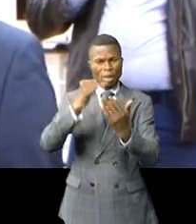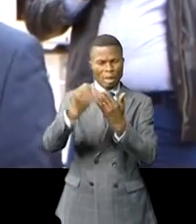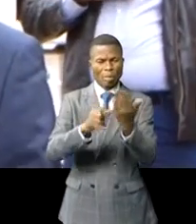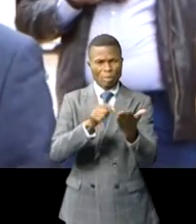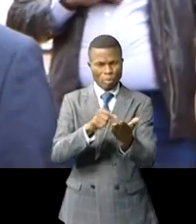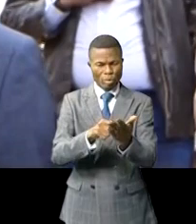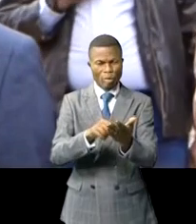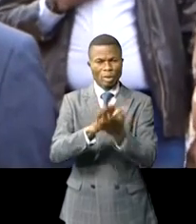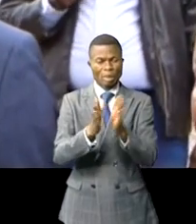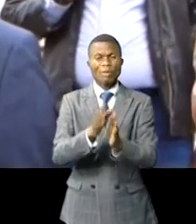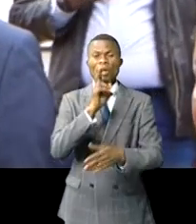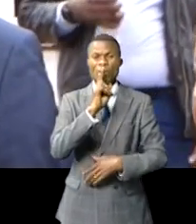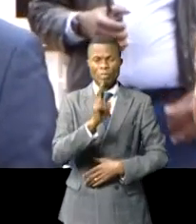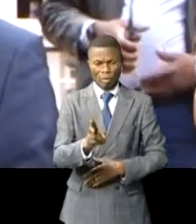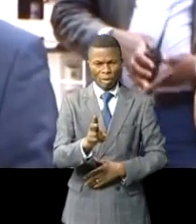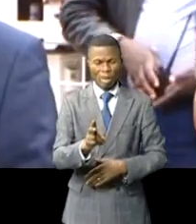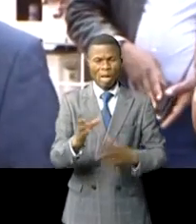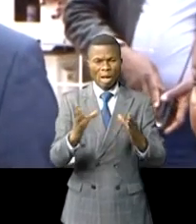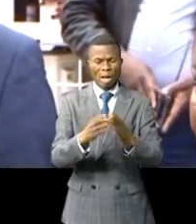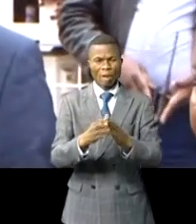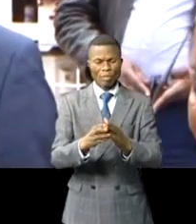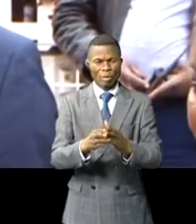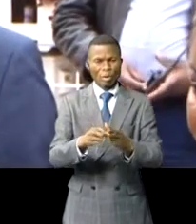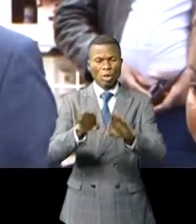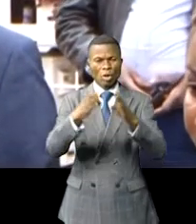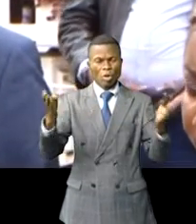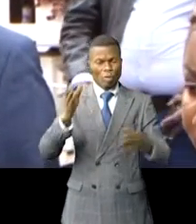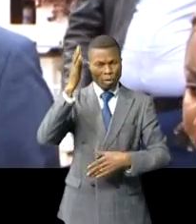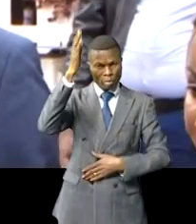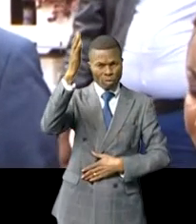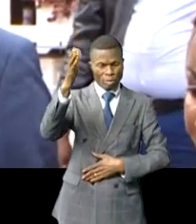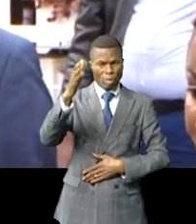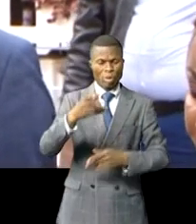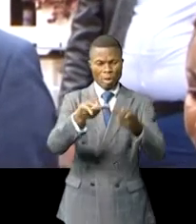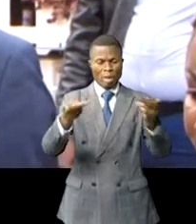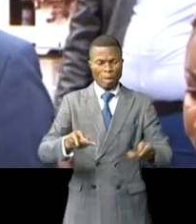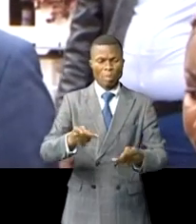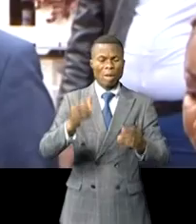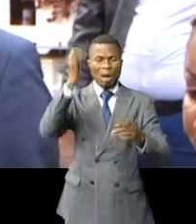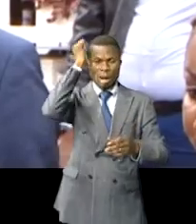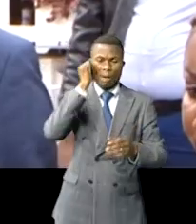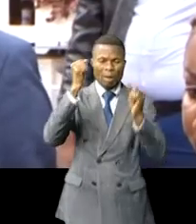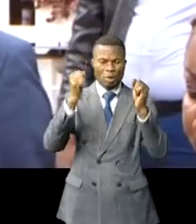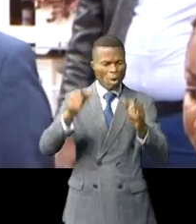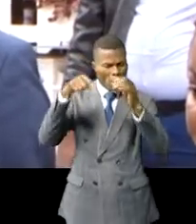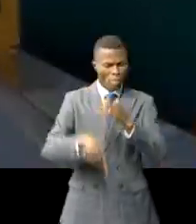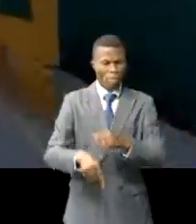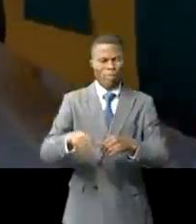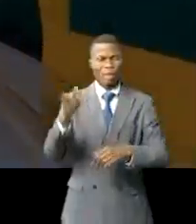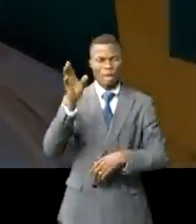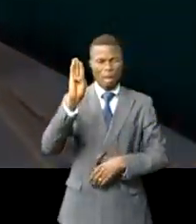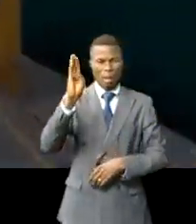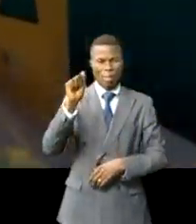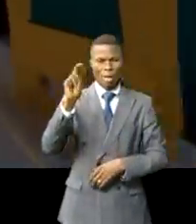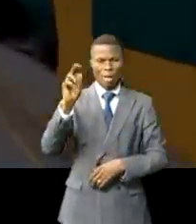se concrétise avec l'inauguration prochaine du port en eau profonde ici à Banana. Avec